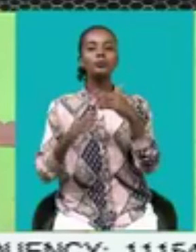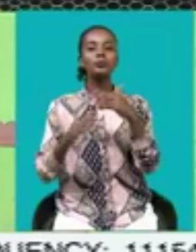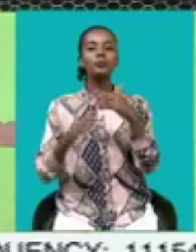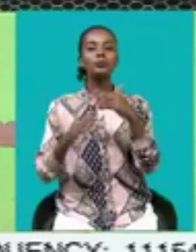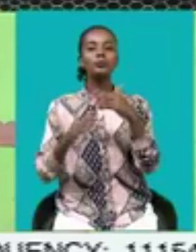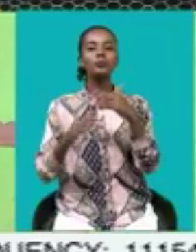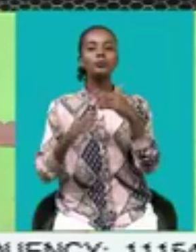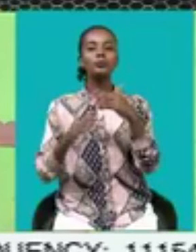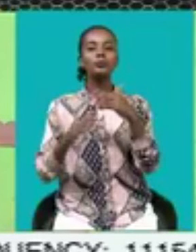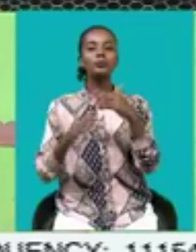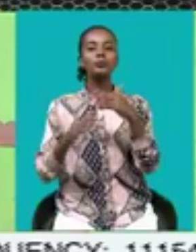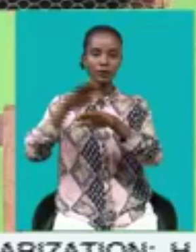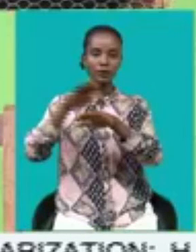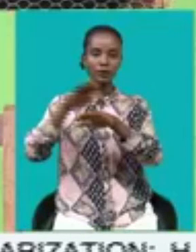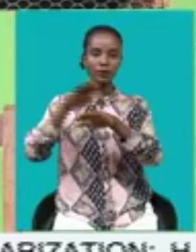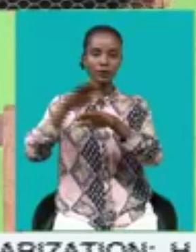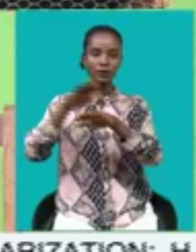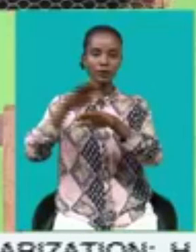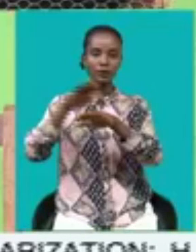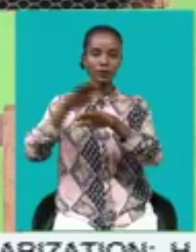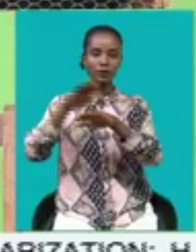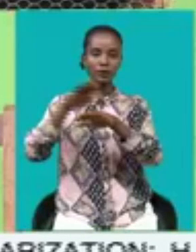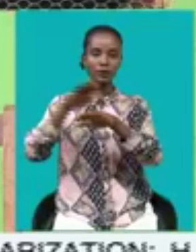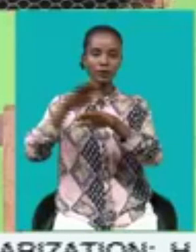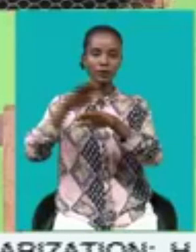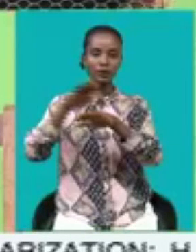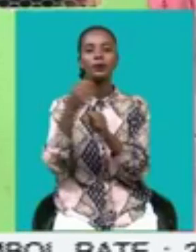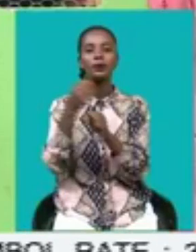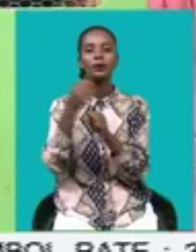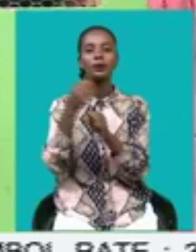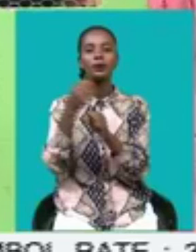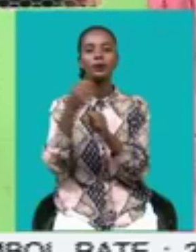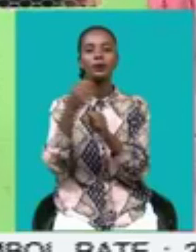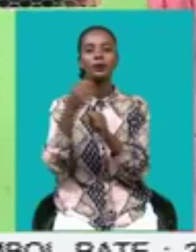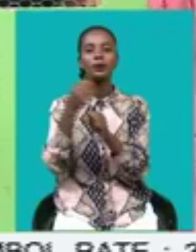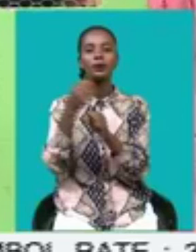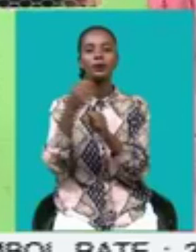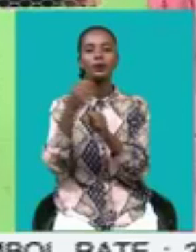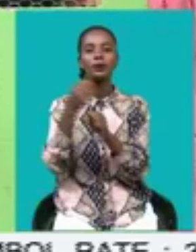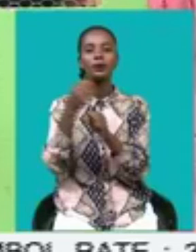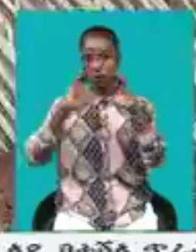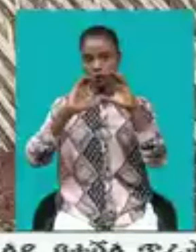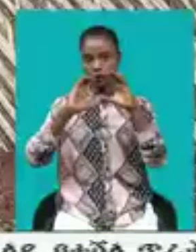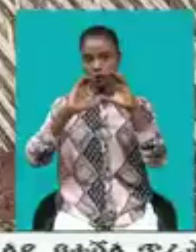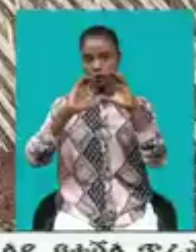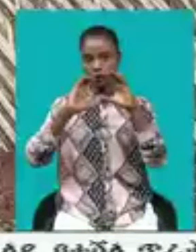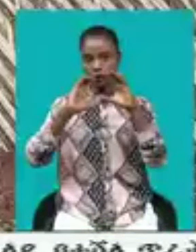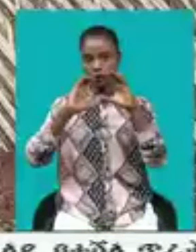ፍቃድ ስራዎች ላይ በልዩ ትኩረት የመሳተፍ እቅድ ይዞ እየሰራ መሆኑን የቢሮ የመንግስት